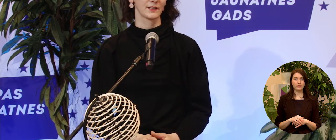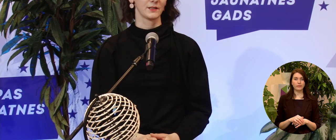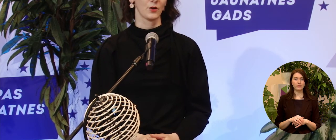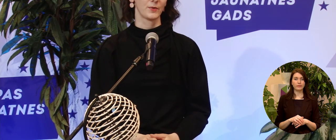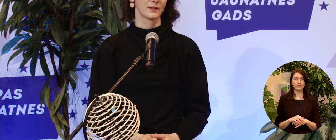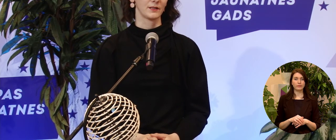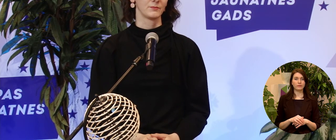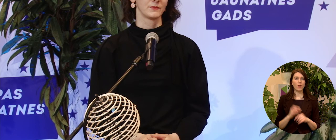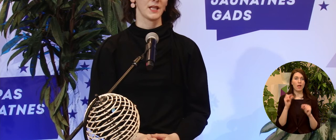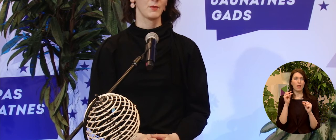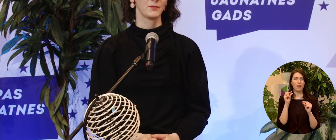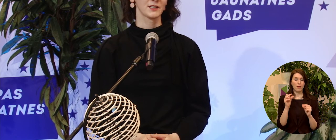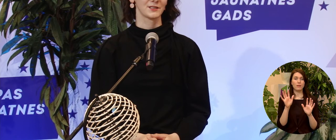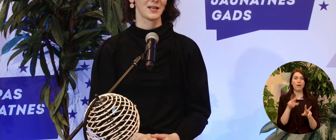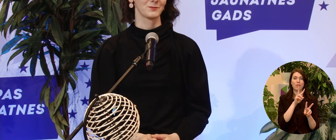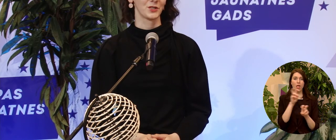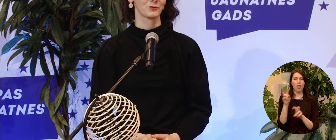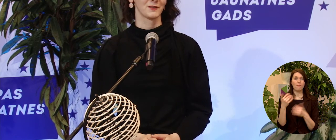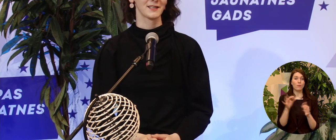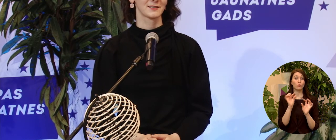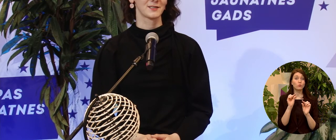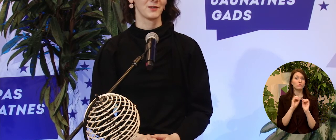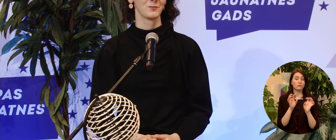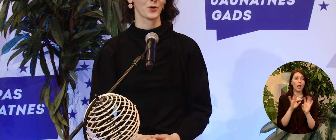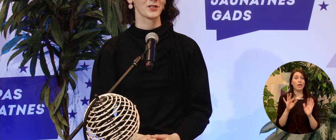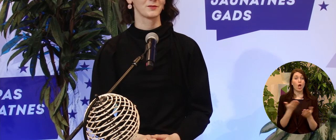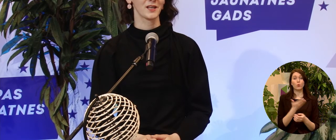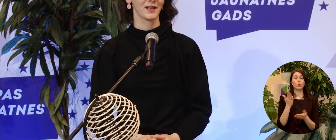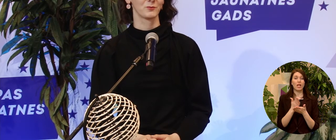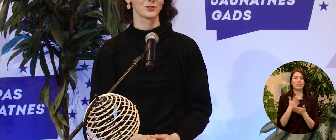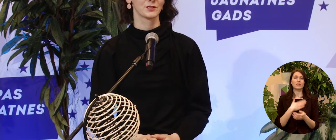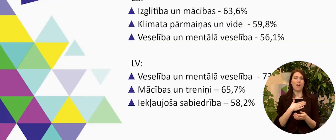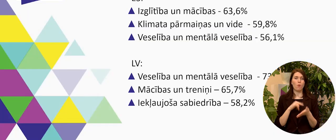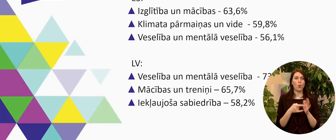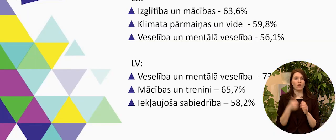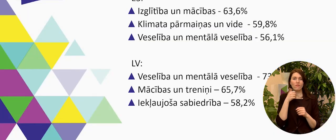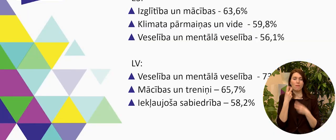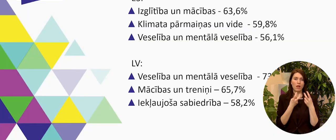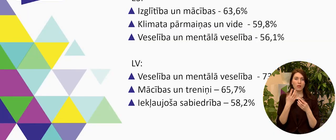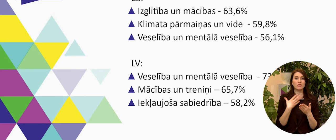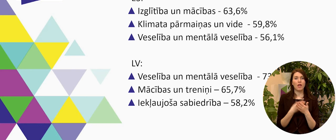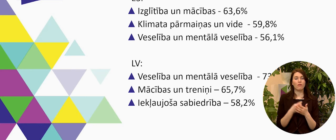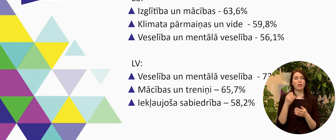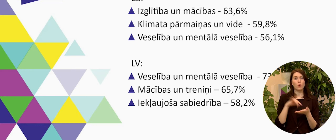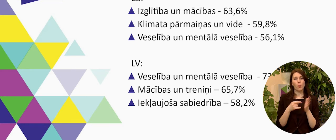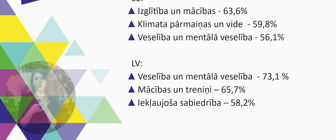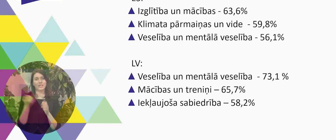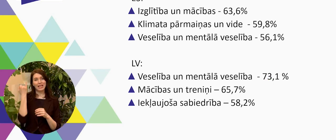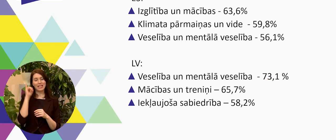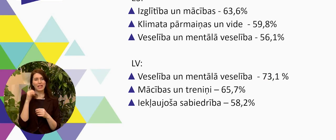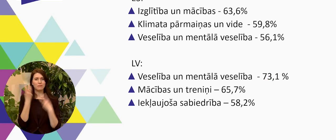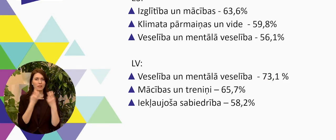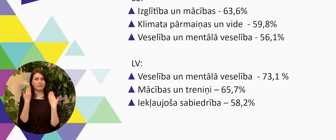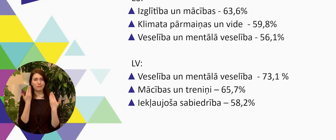Mazliet jau par tēmām ir ieskicēts, bet ja jūs vēl esat sava projekta meklējumos un savus projektu idejas meklējumos, tad gribēju